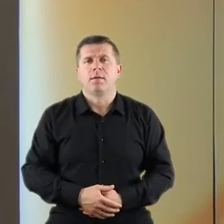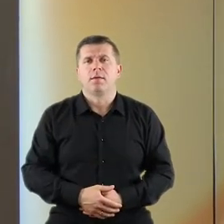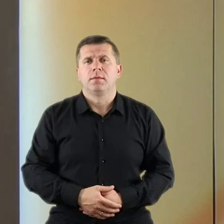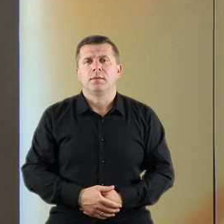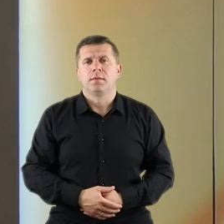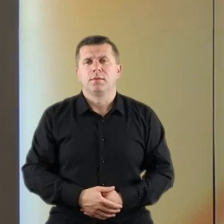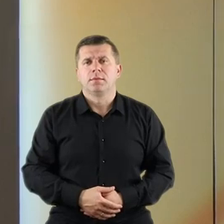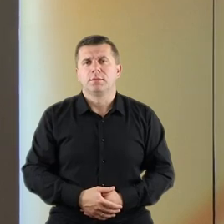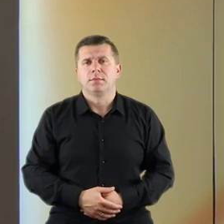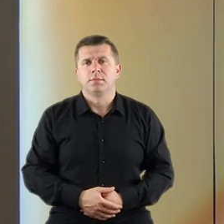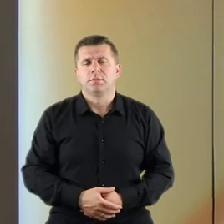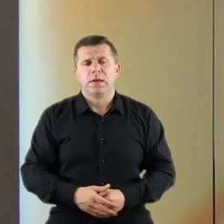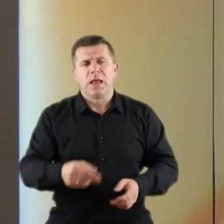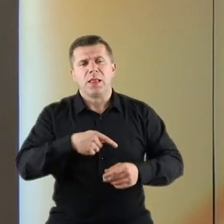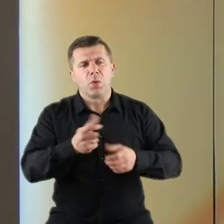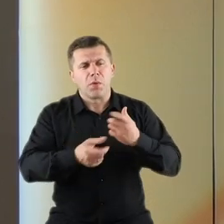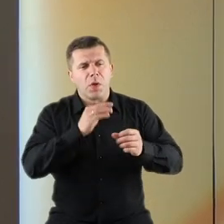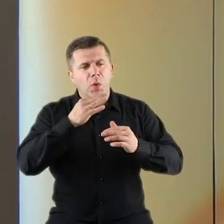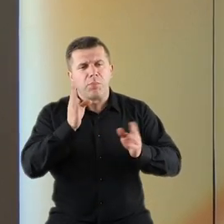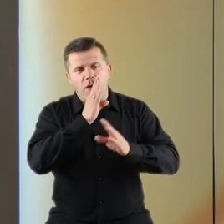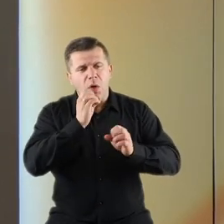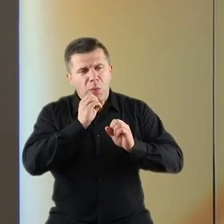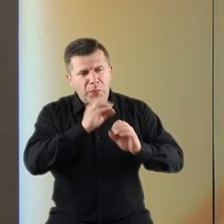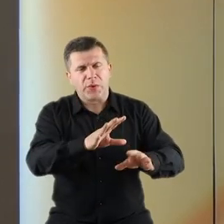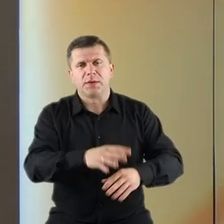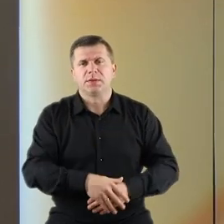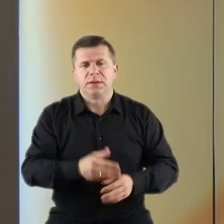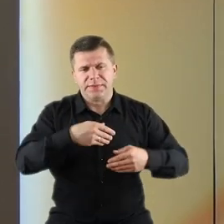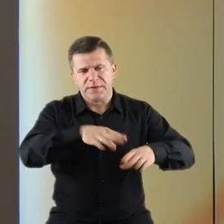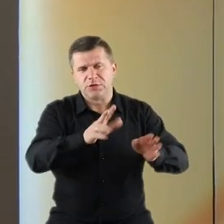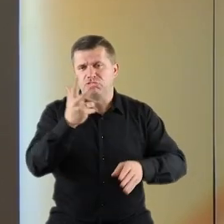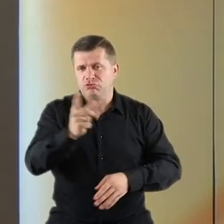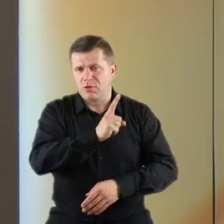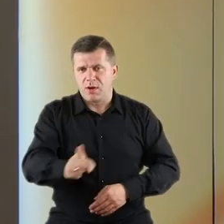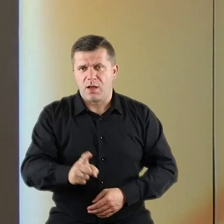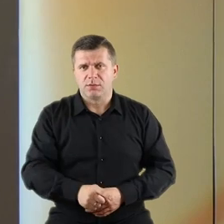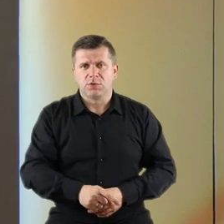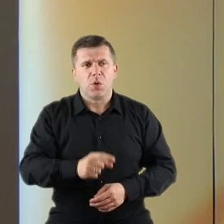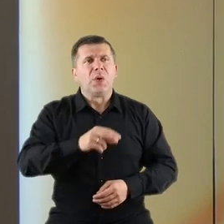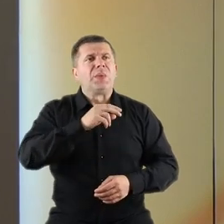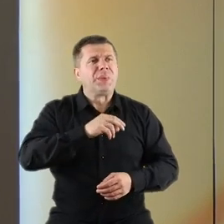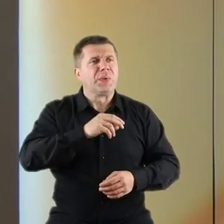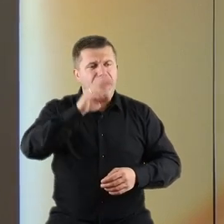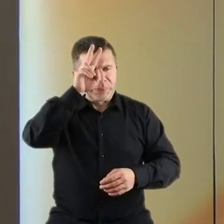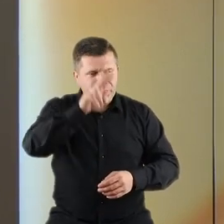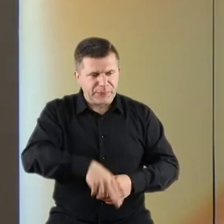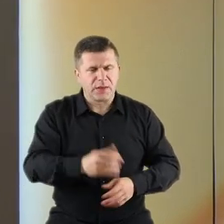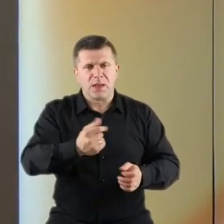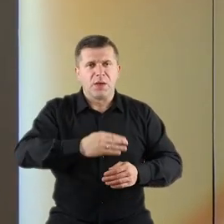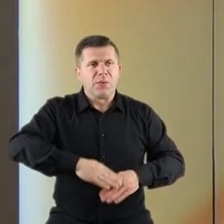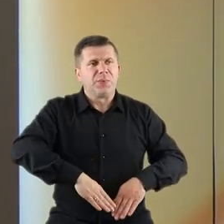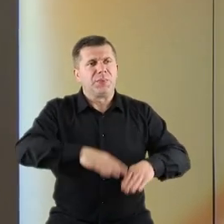zdmuchiwanie uroku dmuchanie oczywiście trzy razy z góry na dół i z dołu do góry po każdym